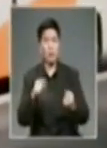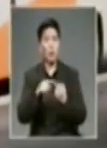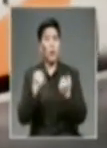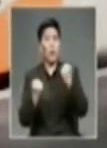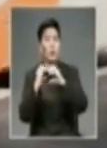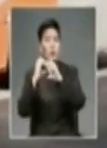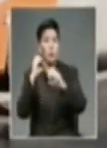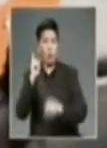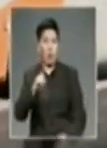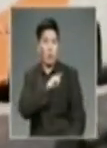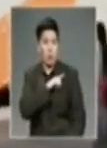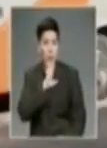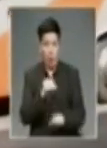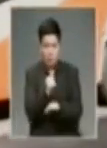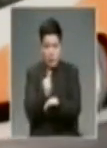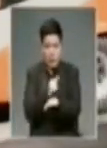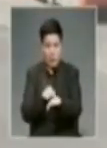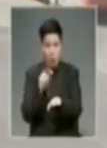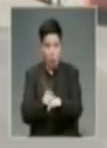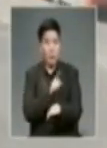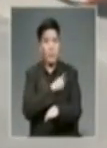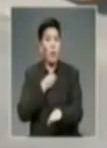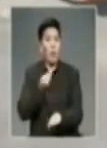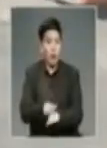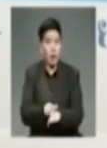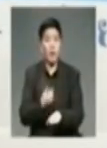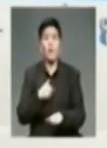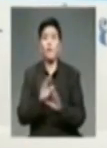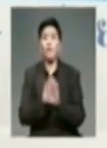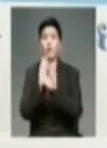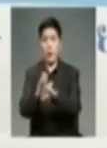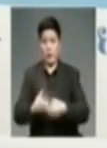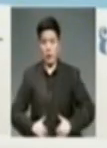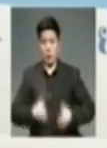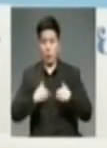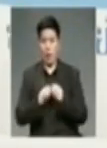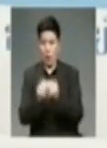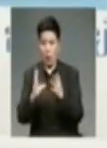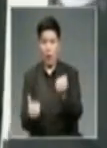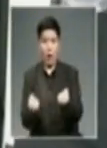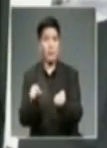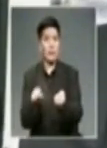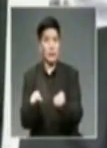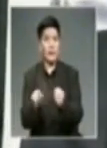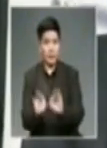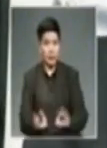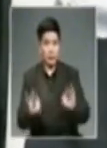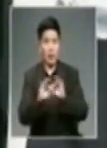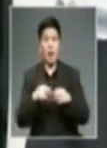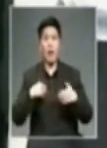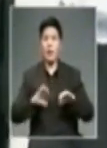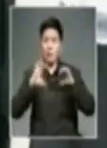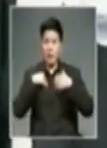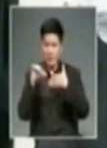ารณะที่ต้องรับผิดชอบความปลอดภัยต่อผู้โดยสารของท่านเพราะเขาฝากชีวิตไว้กับท่านนะครับรัฐบาลไม่ได้อยากจะแก้ปัญหาที่ปลายเห